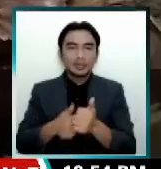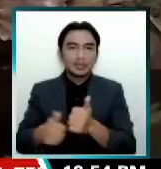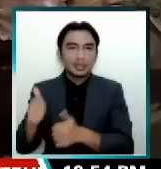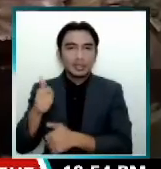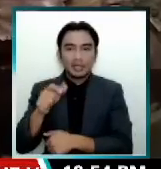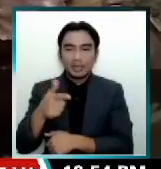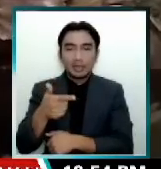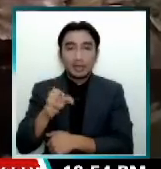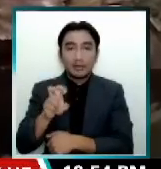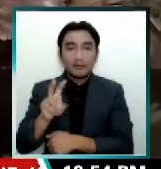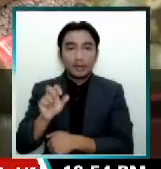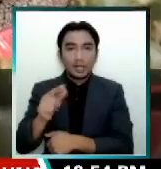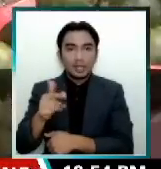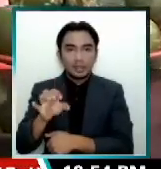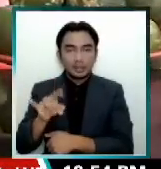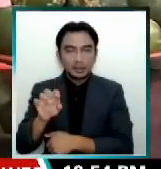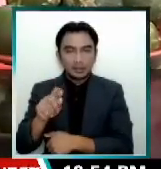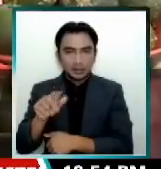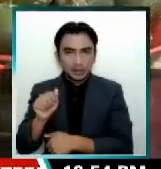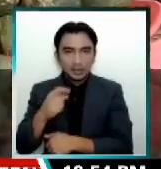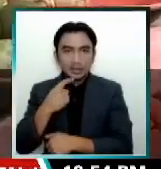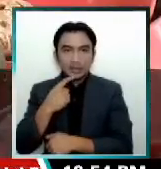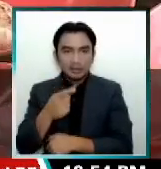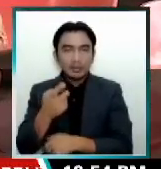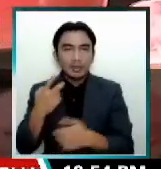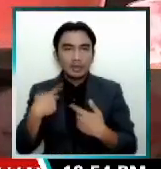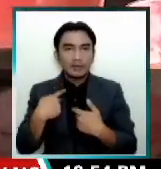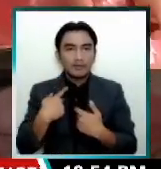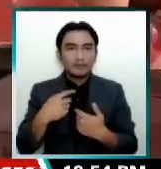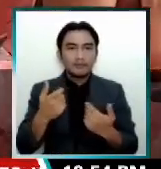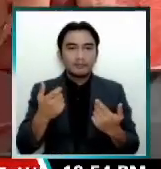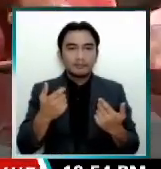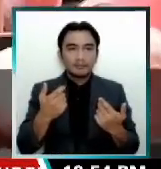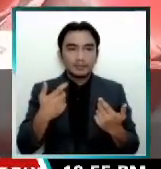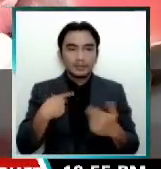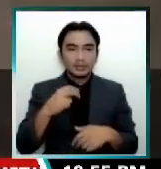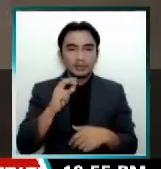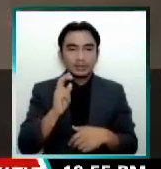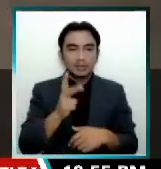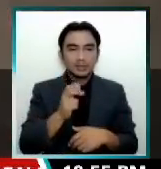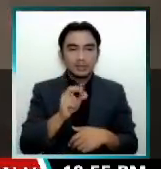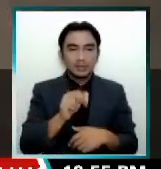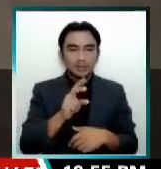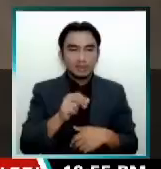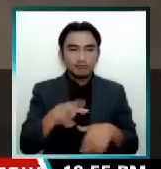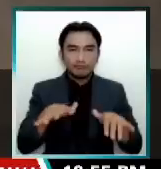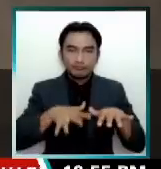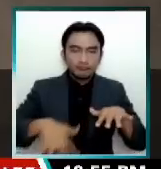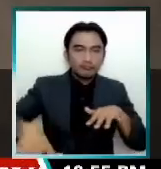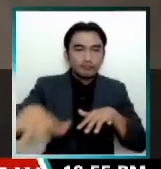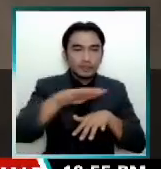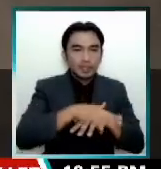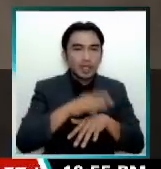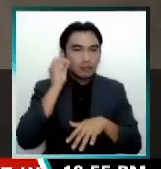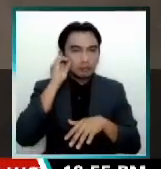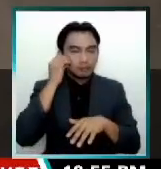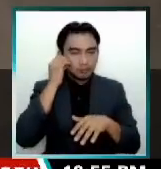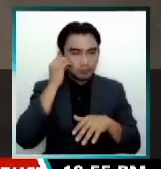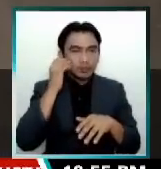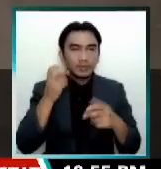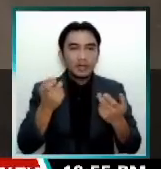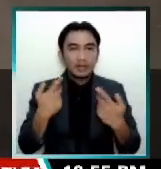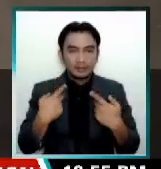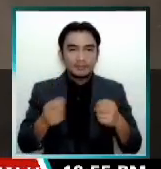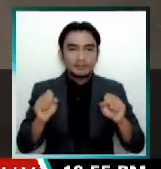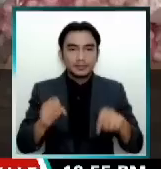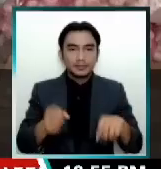inventory ng Bureau of Plant Industry, may 13,000 metric tons ang sibuyas sa bansa. Inaasahan pang madadagdagan iyan ng